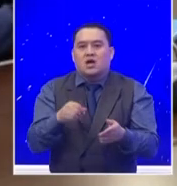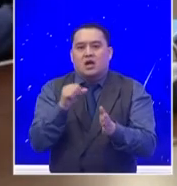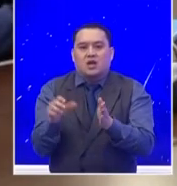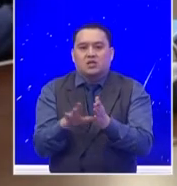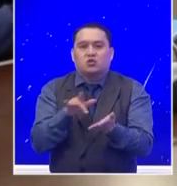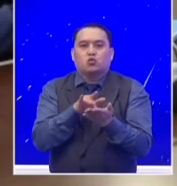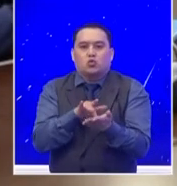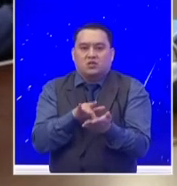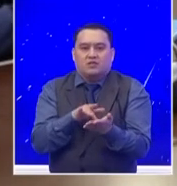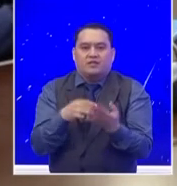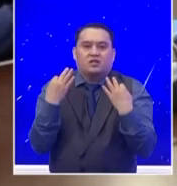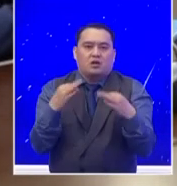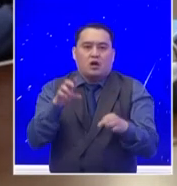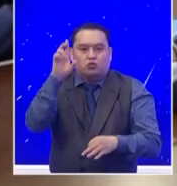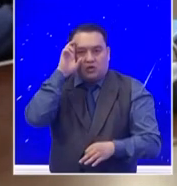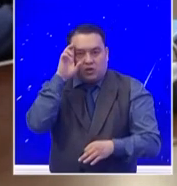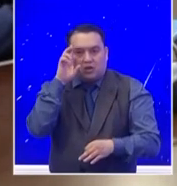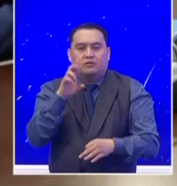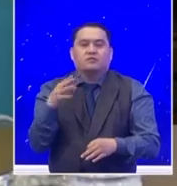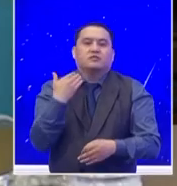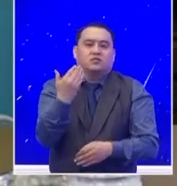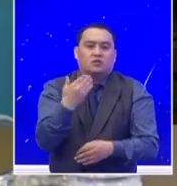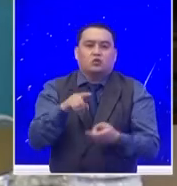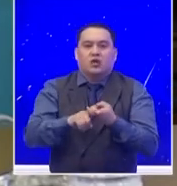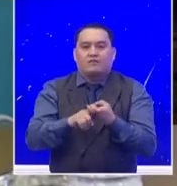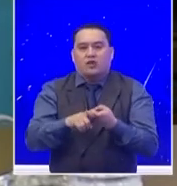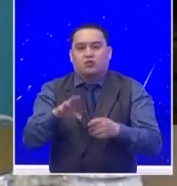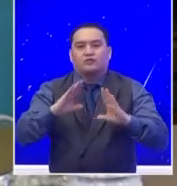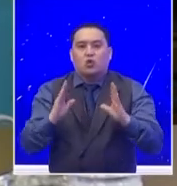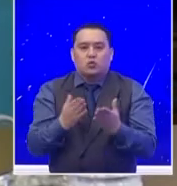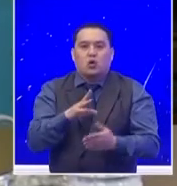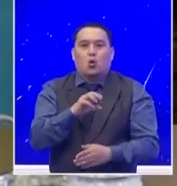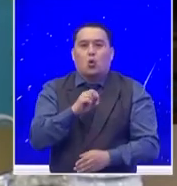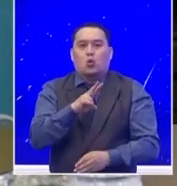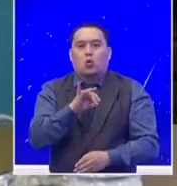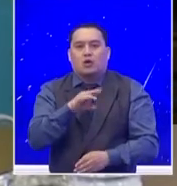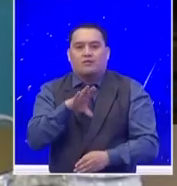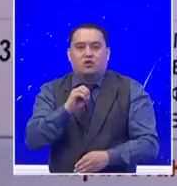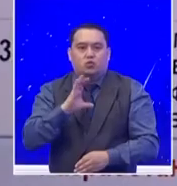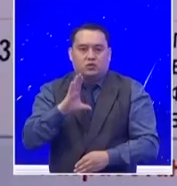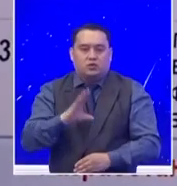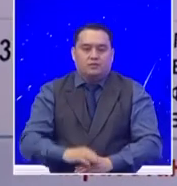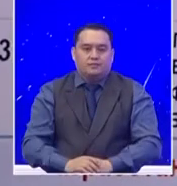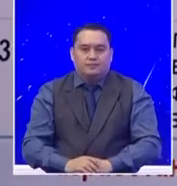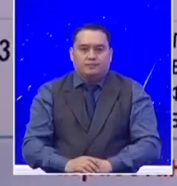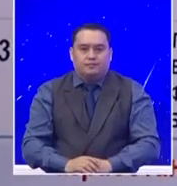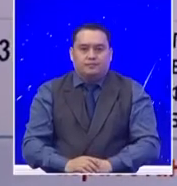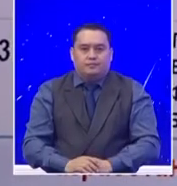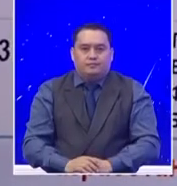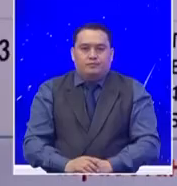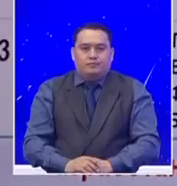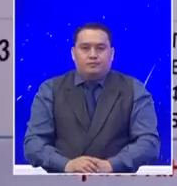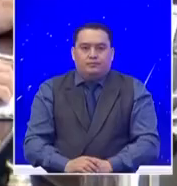транзитных электронных туристических виз для стран с неблагополучной ситуацией по распространению коронавирусной инфекции.